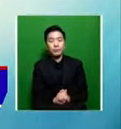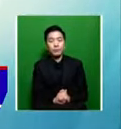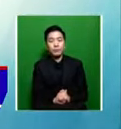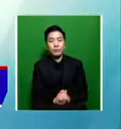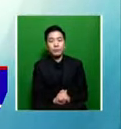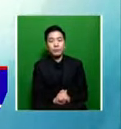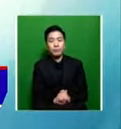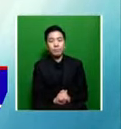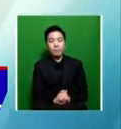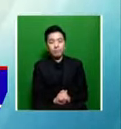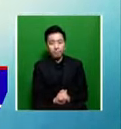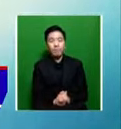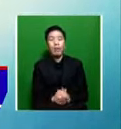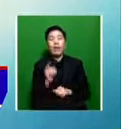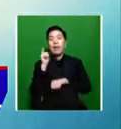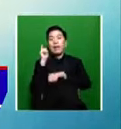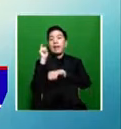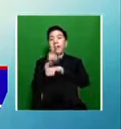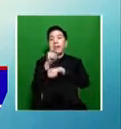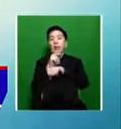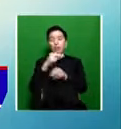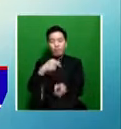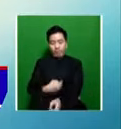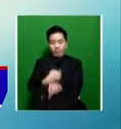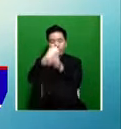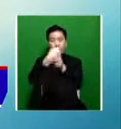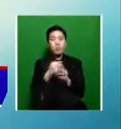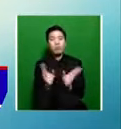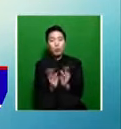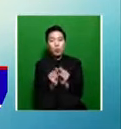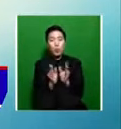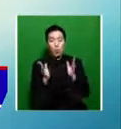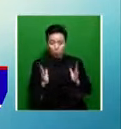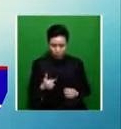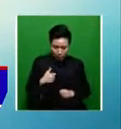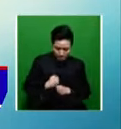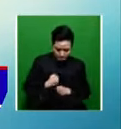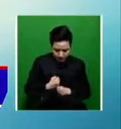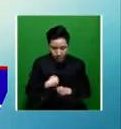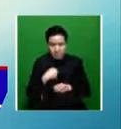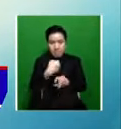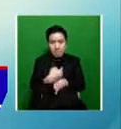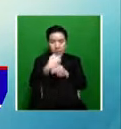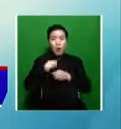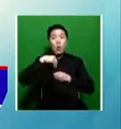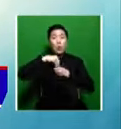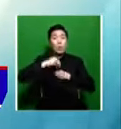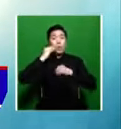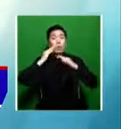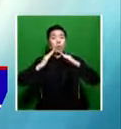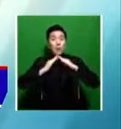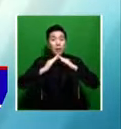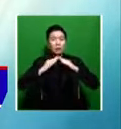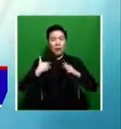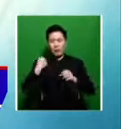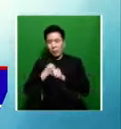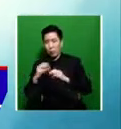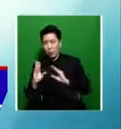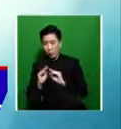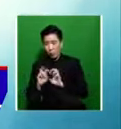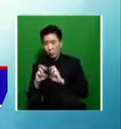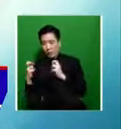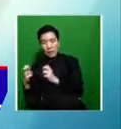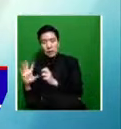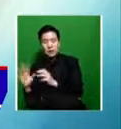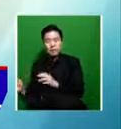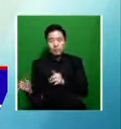การใช้ระบบอินเทอร์เน็ตในการประชุมทางไกลเพื่อให้บุคลากรสามารถทำงานที่บ้านทดแทนภาวะปกติประชุมท